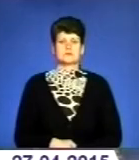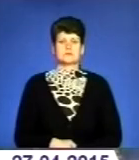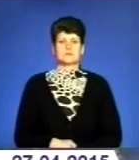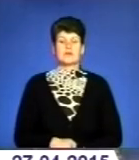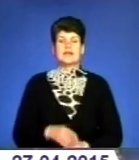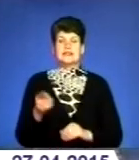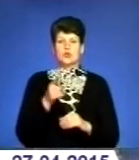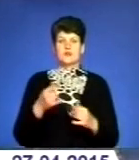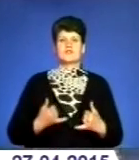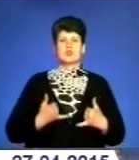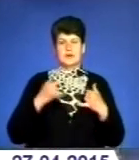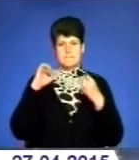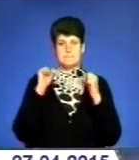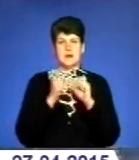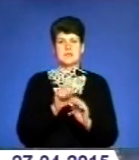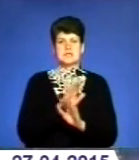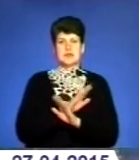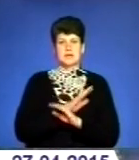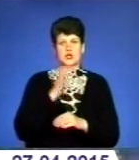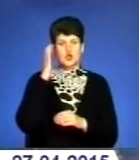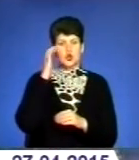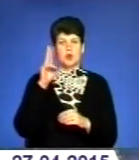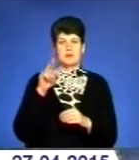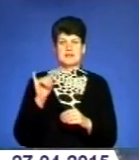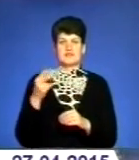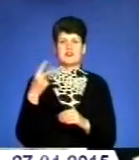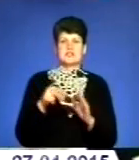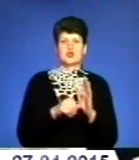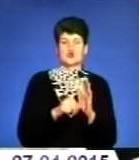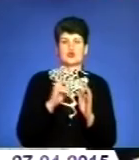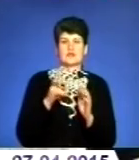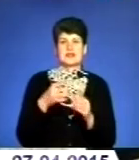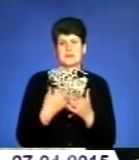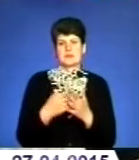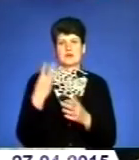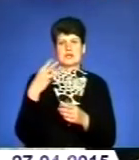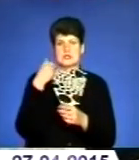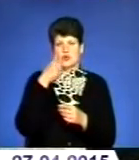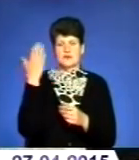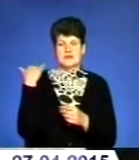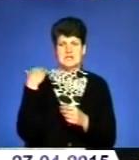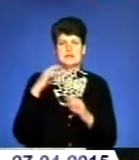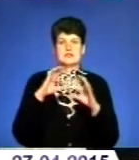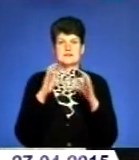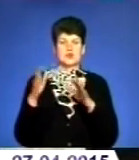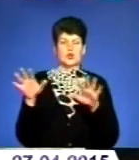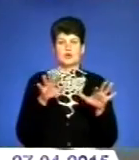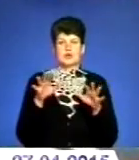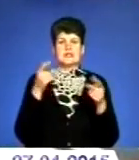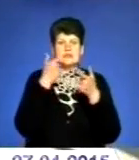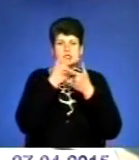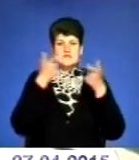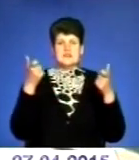тернополяни вшанували пам'ять загиблих чорнобильців 26 квітня майже 30 років тому світ сколихнула страшна звістка про